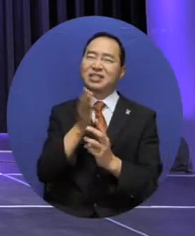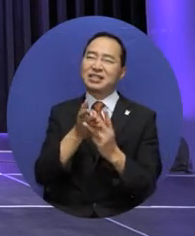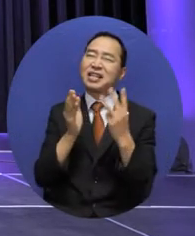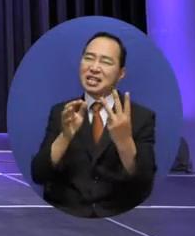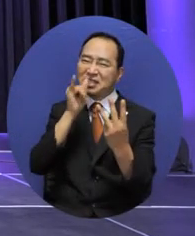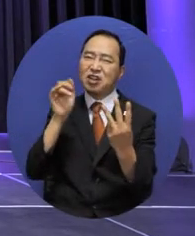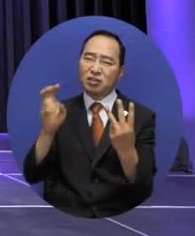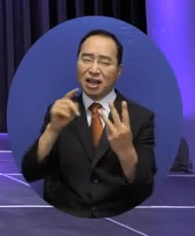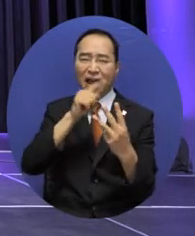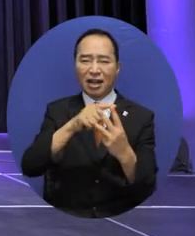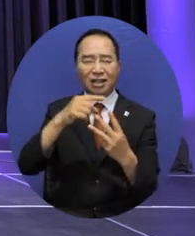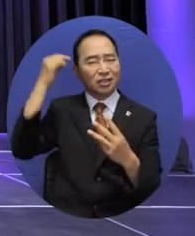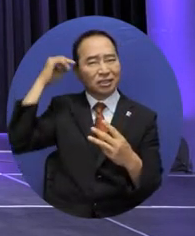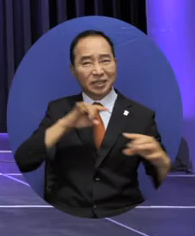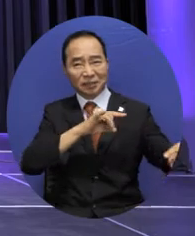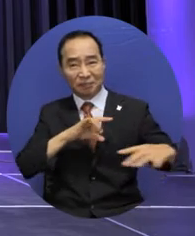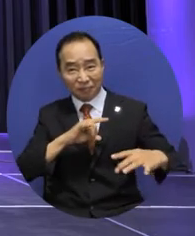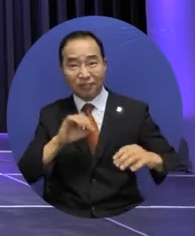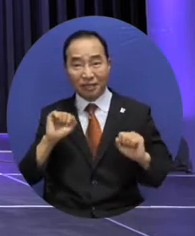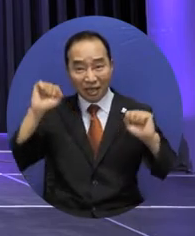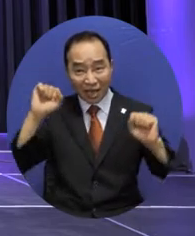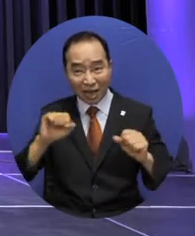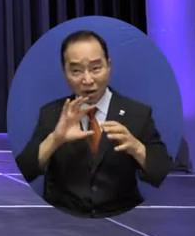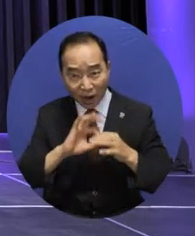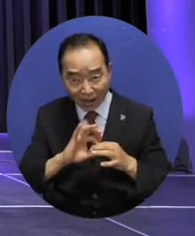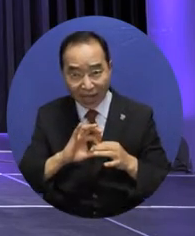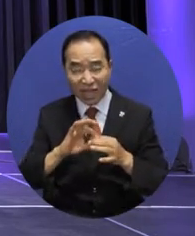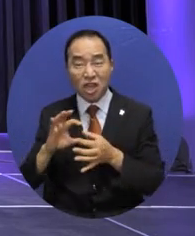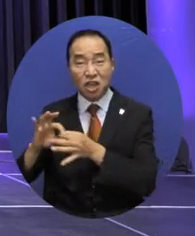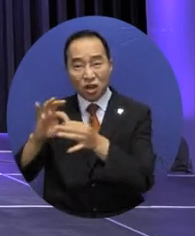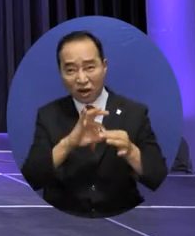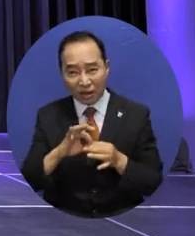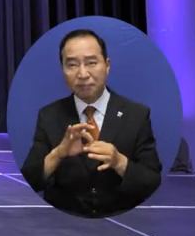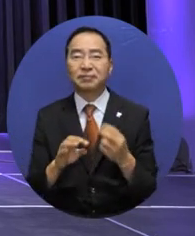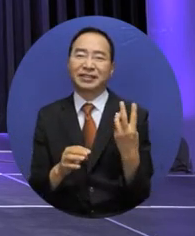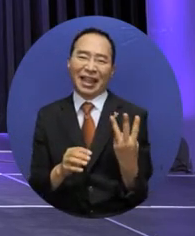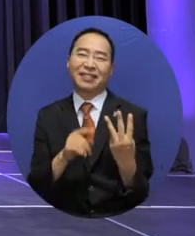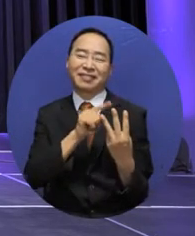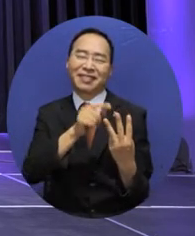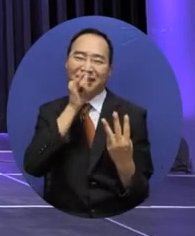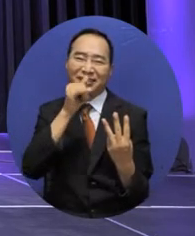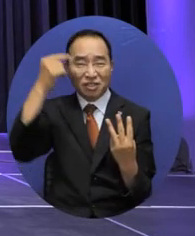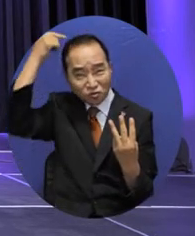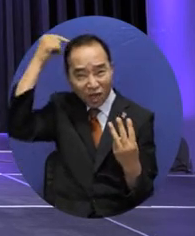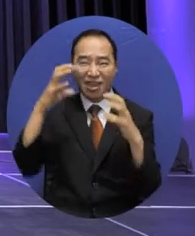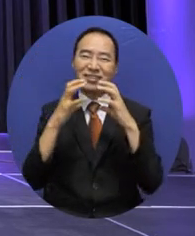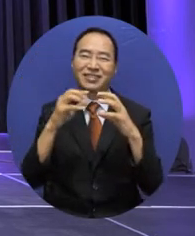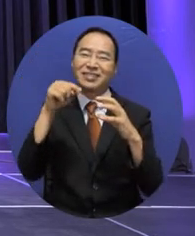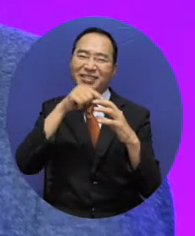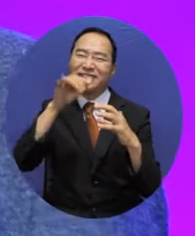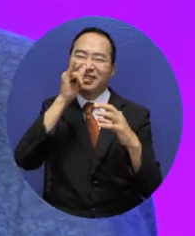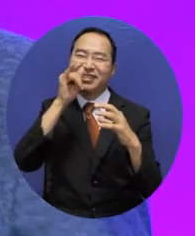감각신경세포, 운동신경세포, 연합신경세포 이 세 가지로 분류를 했습니다. 저 앞에